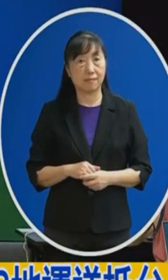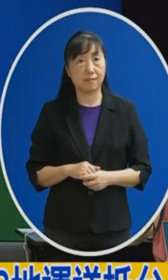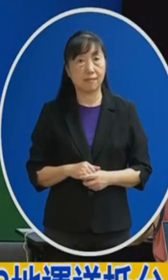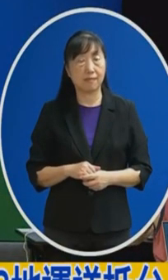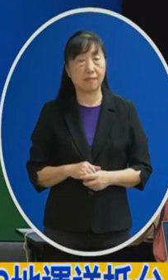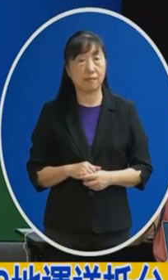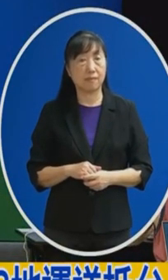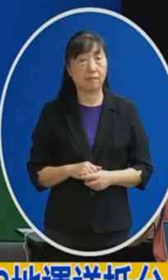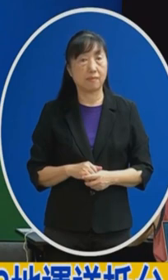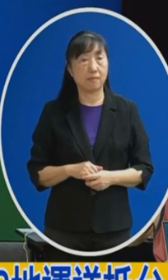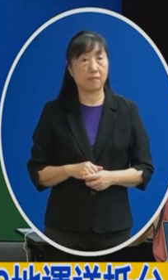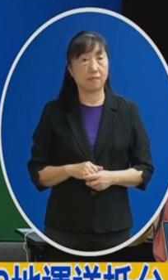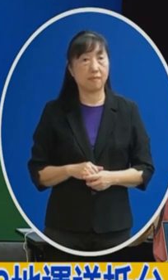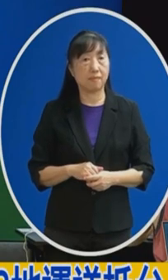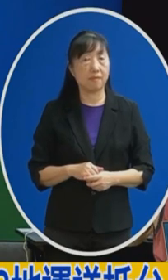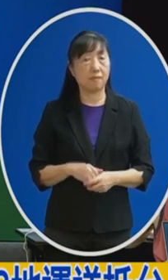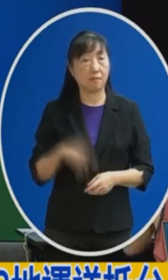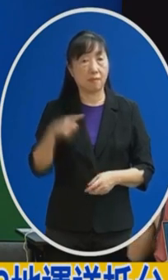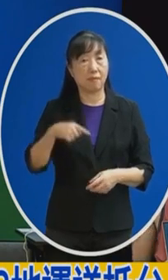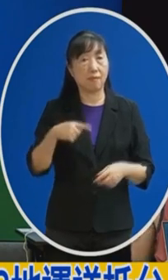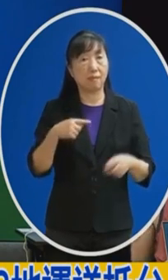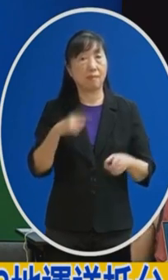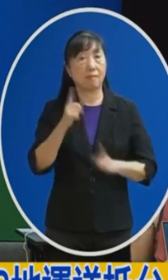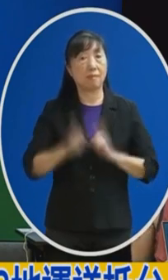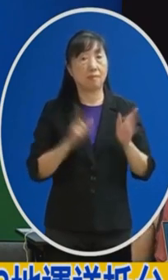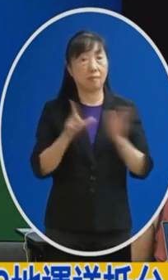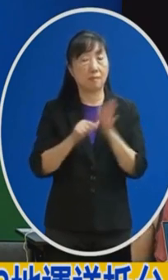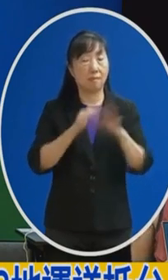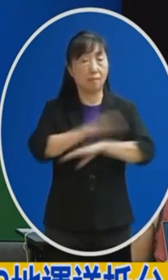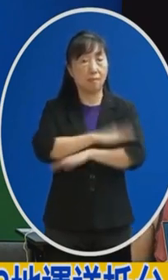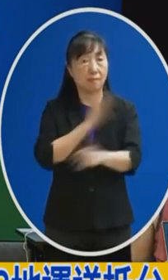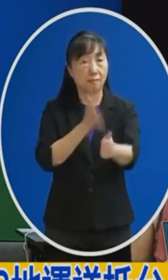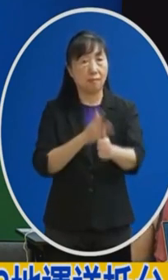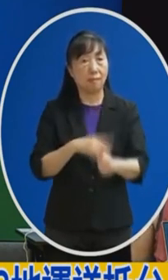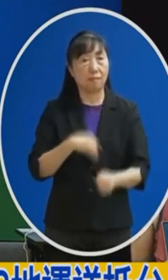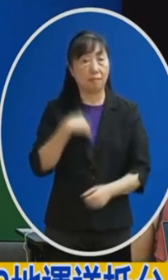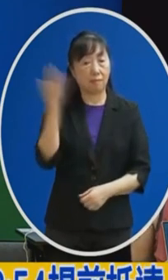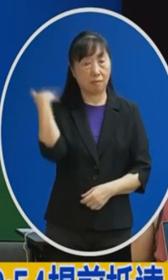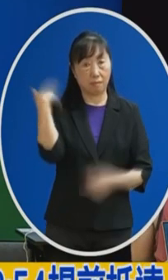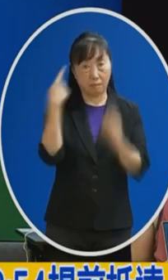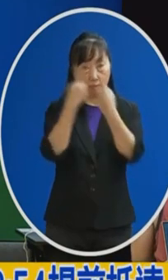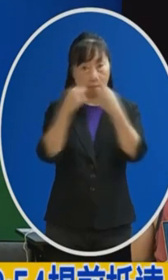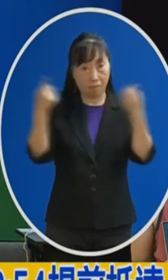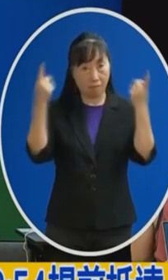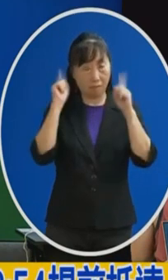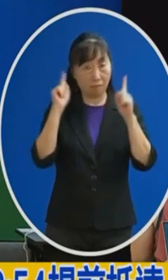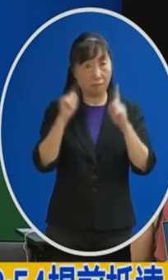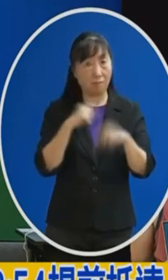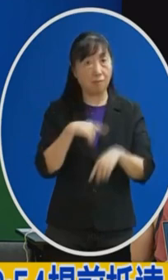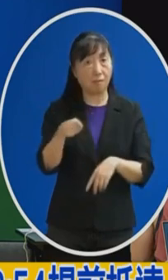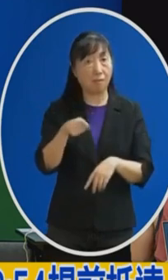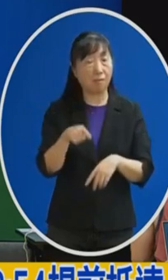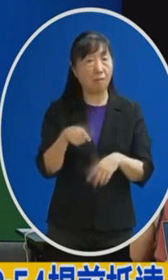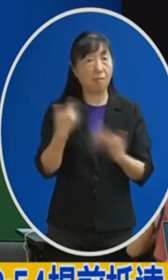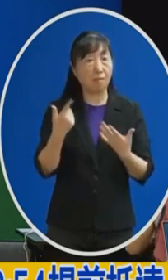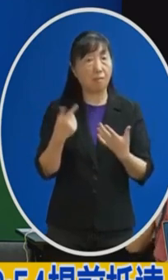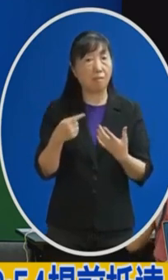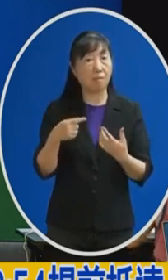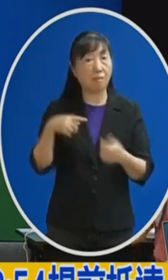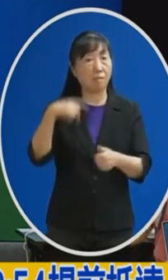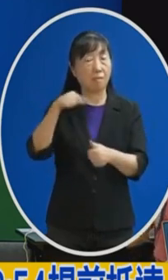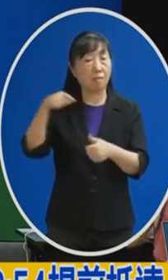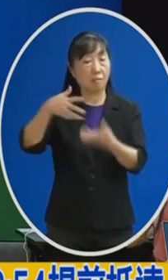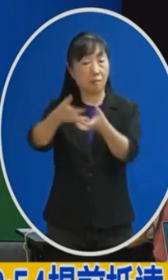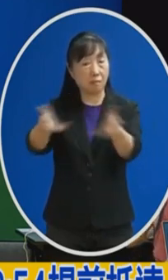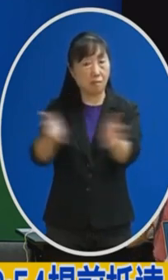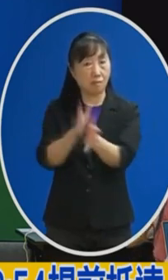喂，市长好，自由时报，我请教一下哈，就是说之前大学各大院校跟教团一直在争取，